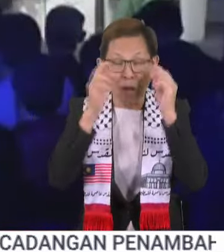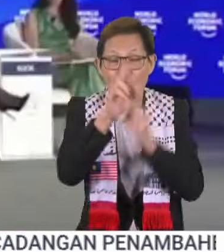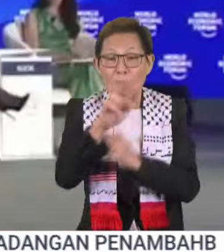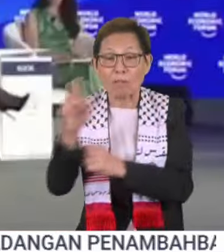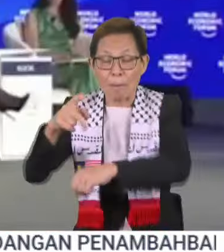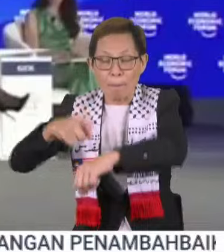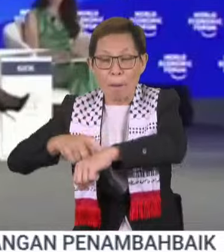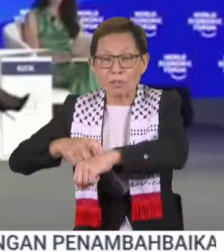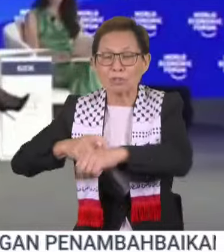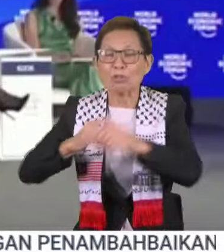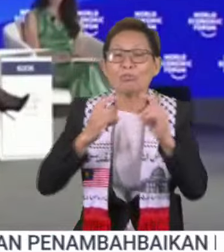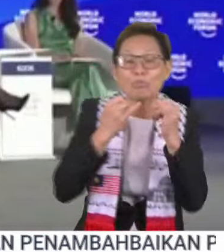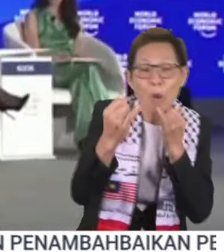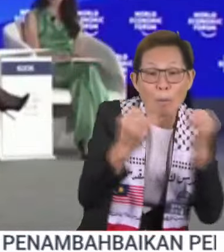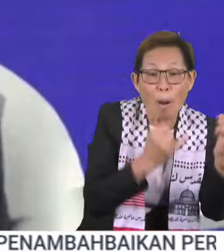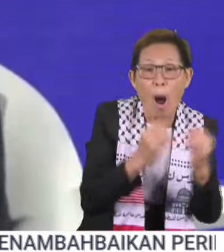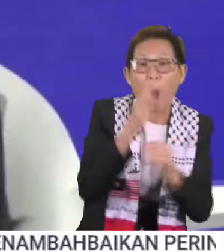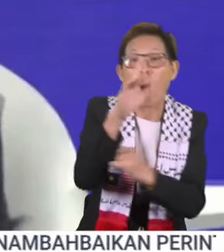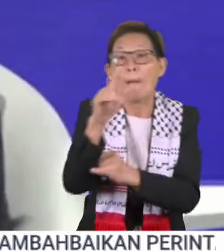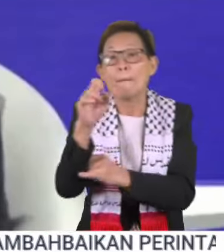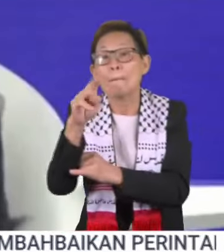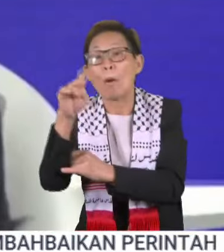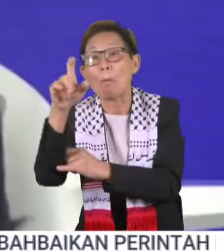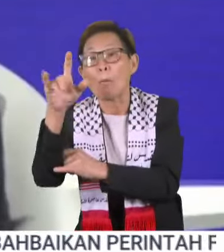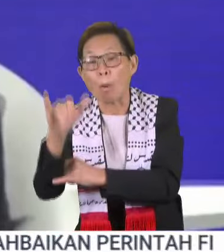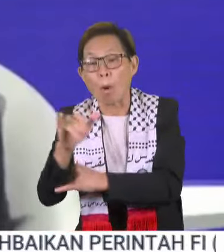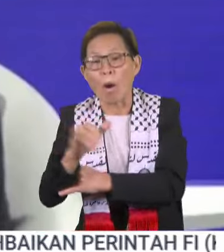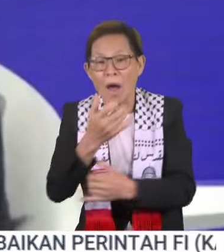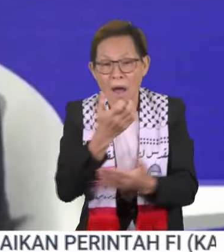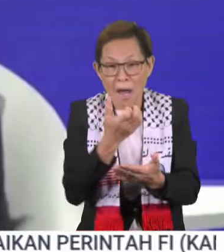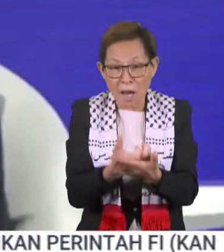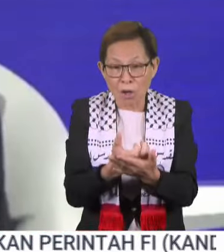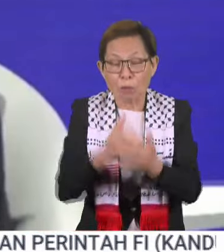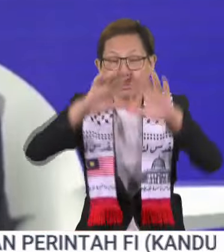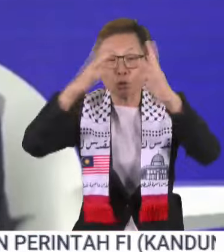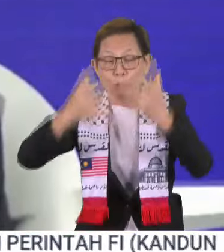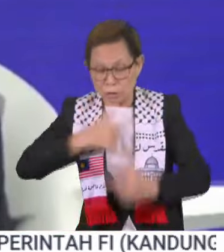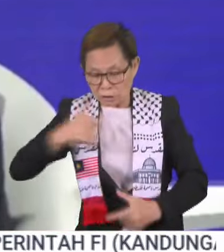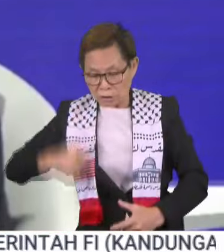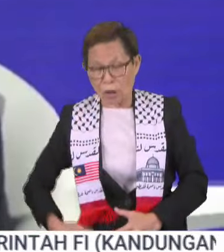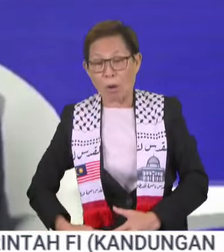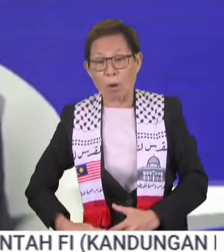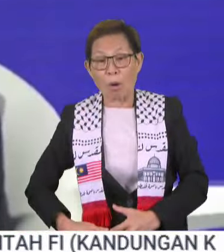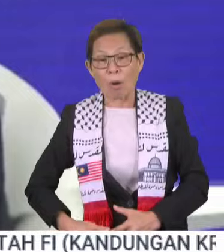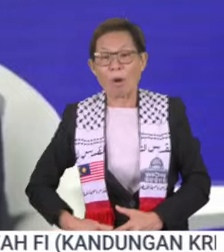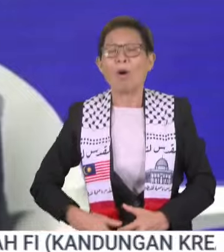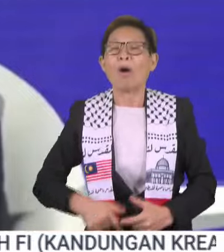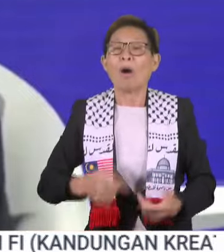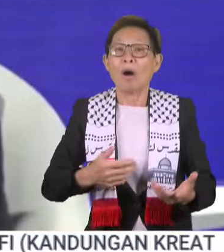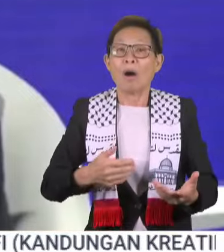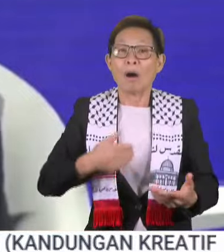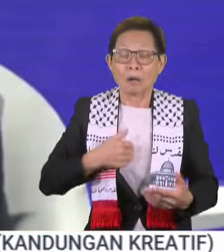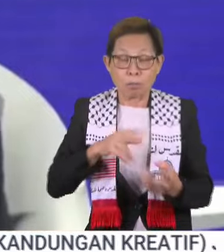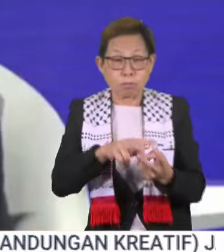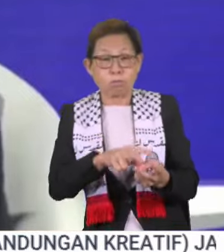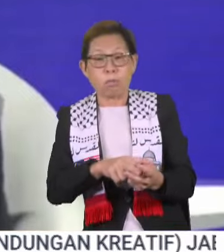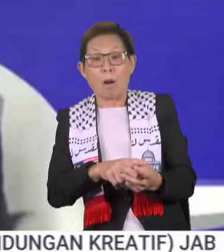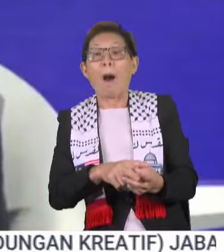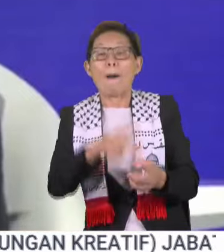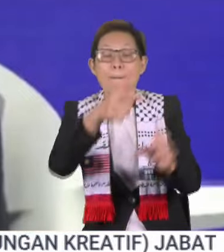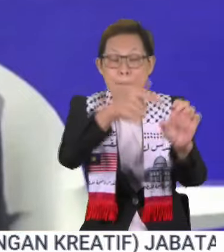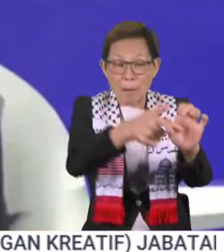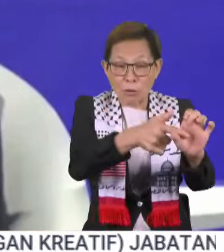Rafizi semasa diwawancara Bloomberg ketika menghadiri Forum Ekonomi Dunia di China Khamis lepas berseluruh mengenai kejutaan